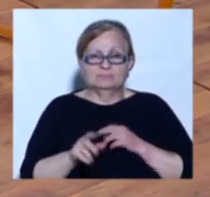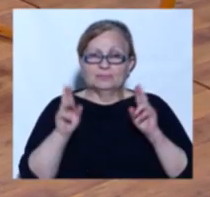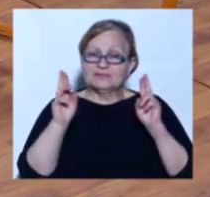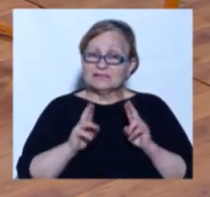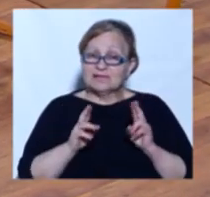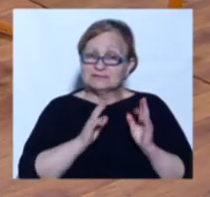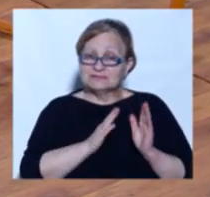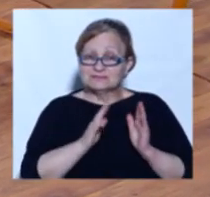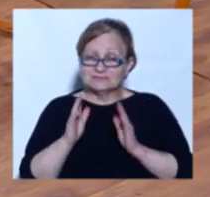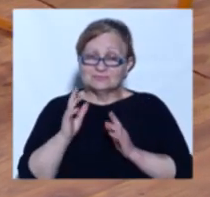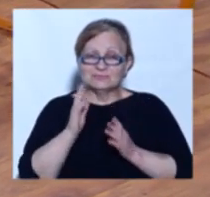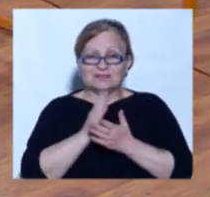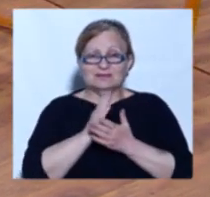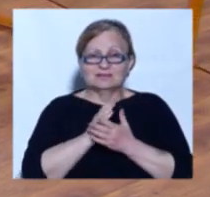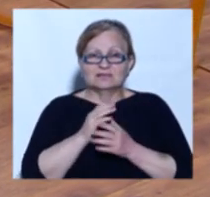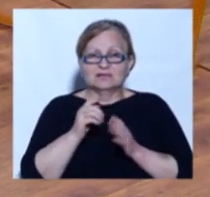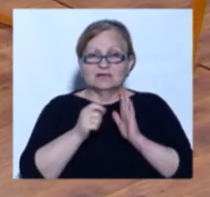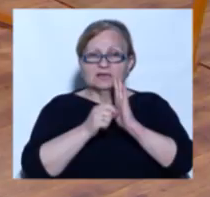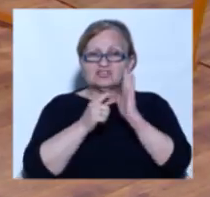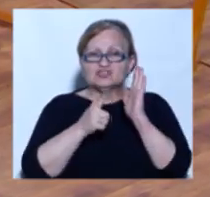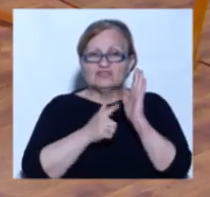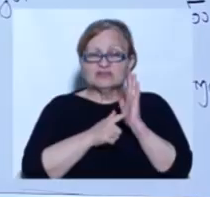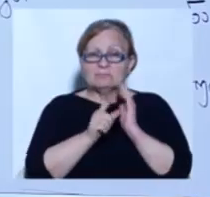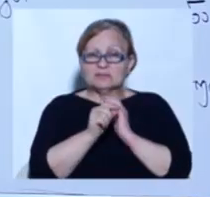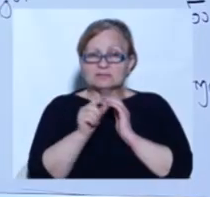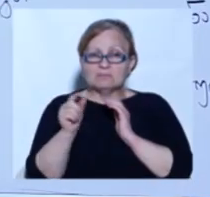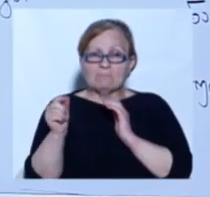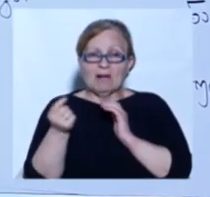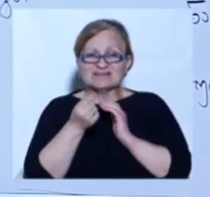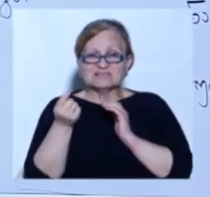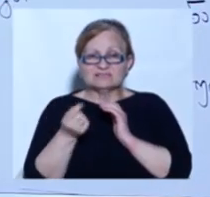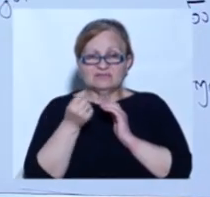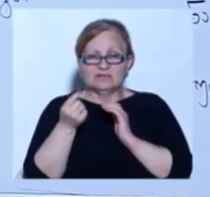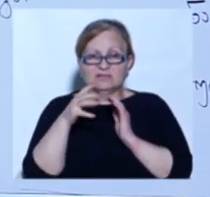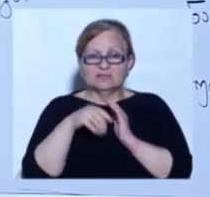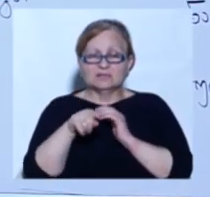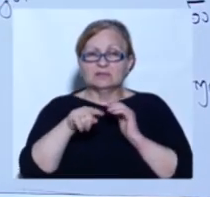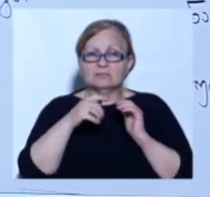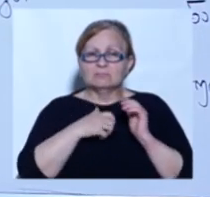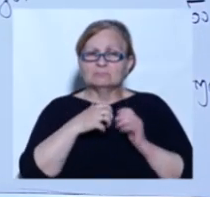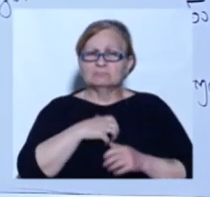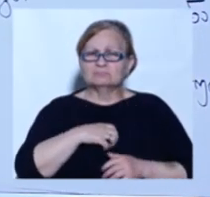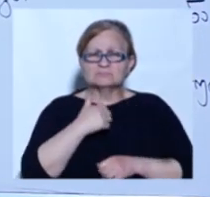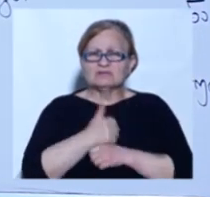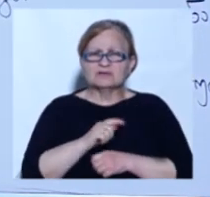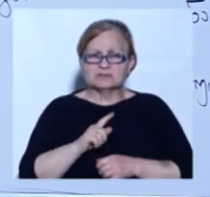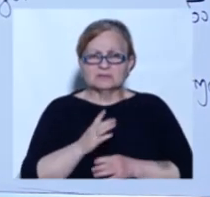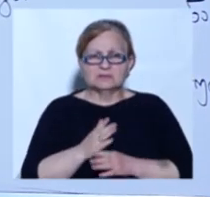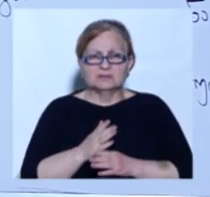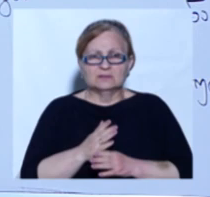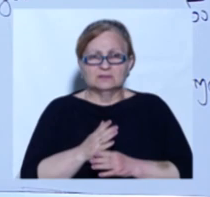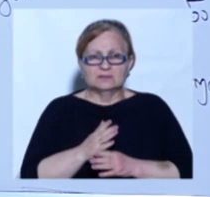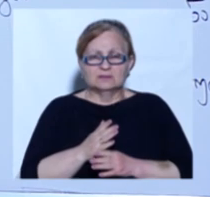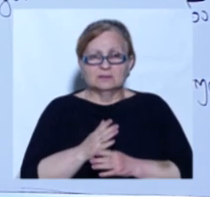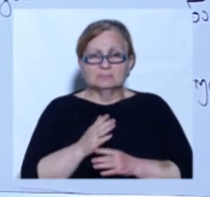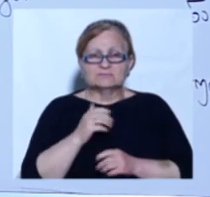ტრადიციული იაპონური ჰაიკუ არის 17 მარცვლიანი და რა არის მთავარი მახასიათებელი ამ ლექსისა?